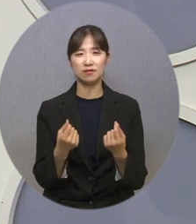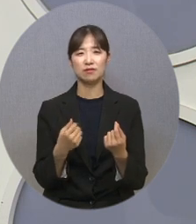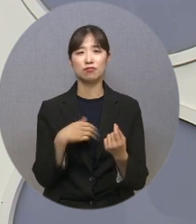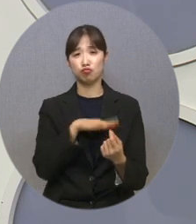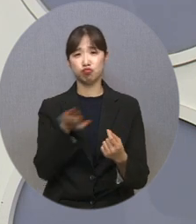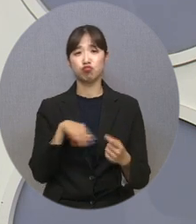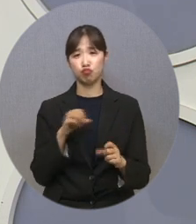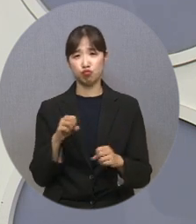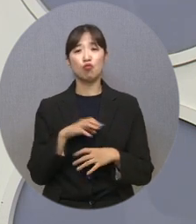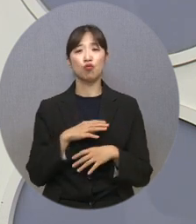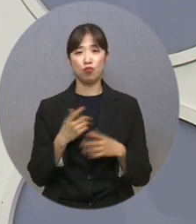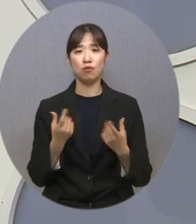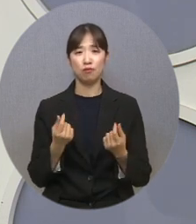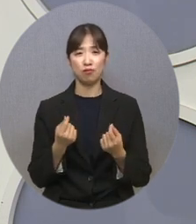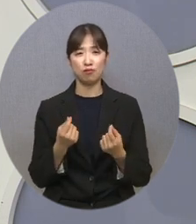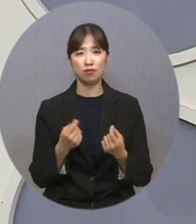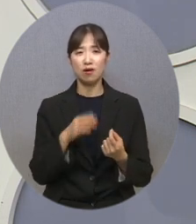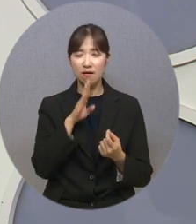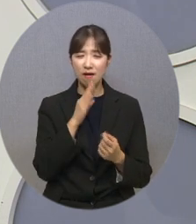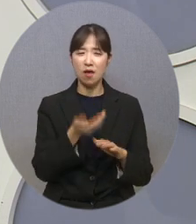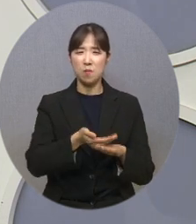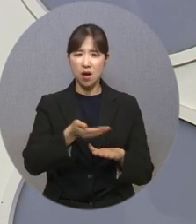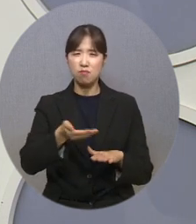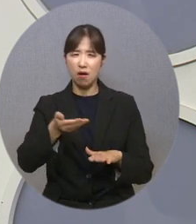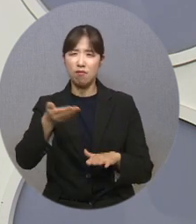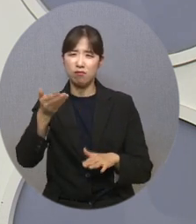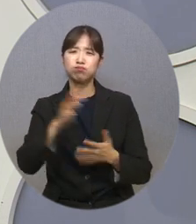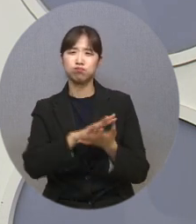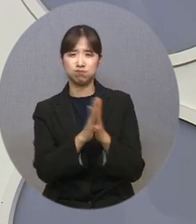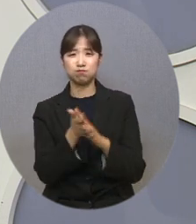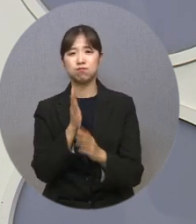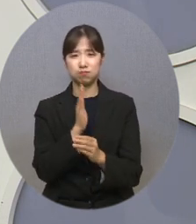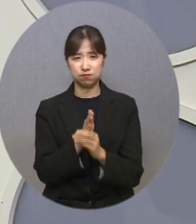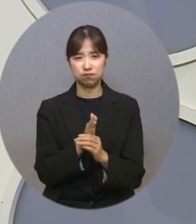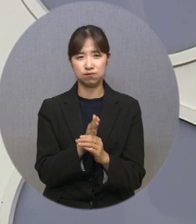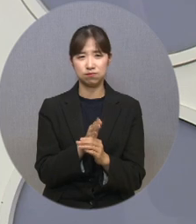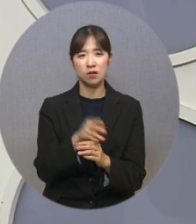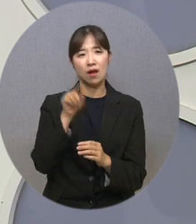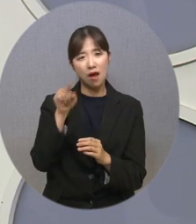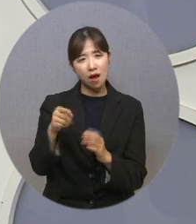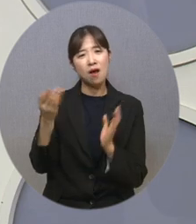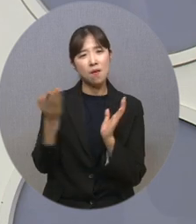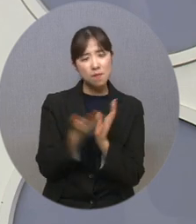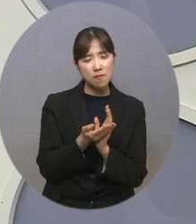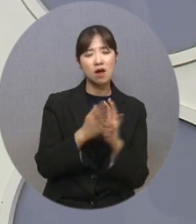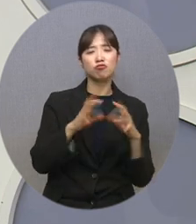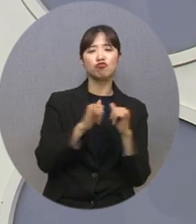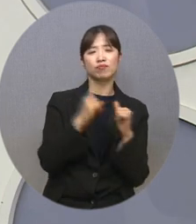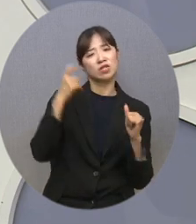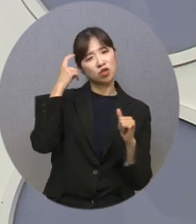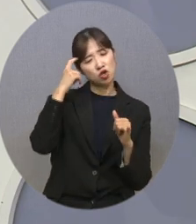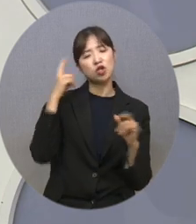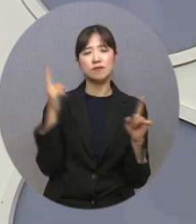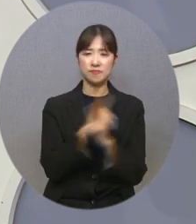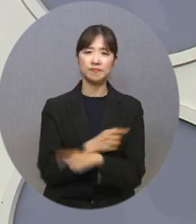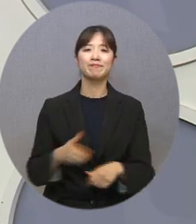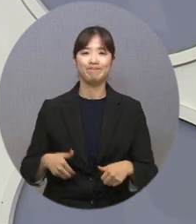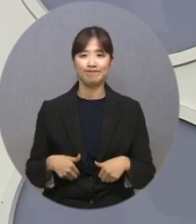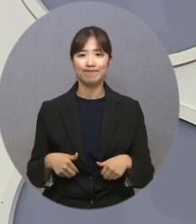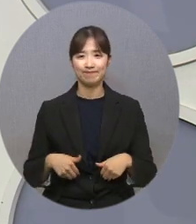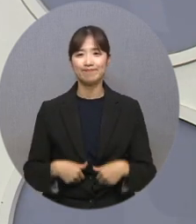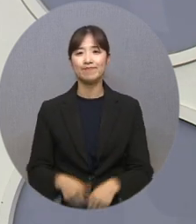우리도 놀리잖아요. 좋아지고 나아지고 바뀌었거든요. 그걸 감당할 만한 국민 정신이 필요하다는 그런 뜻입니다.